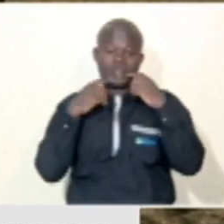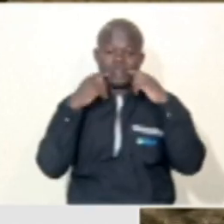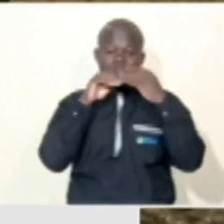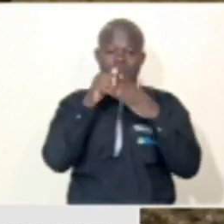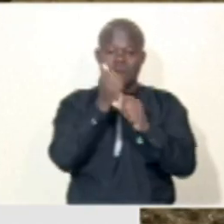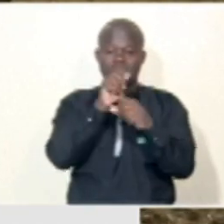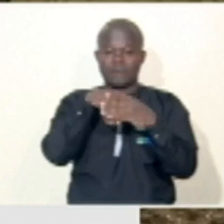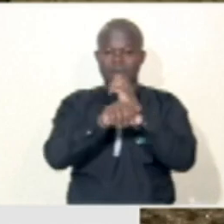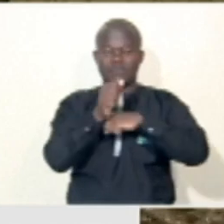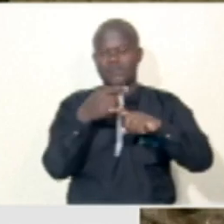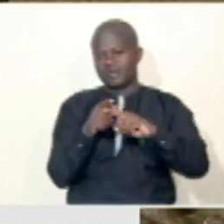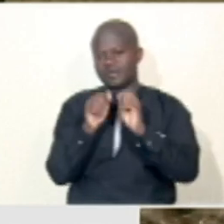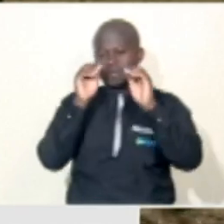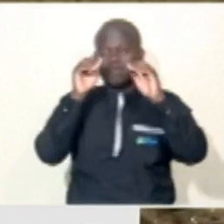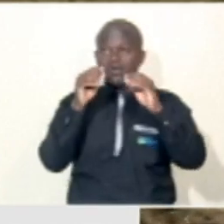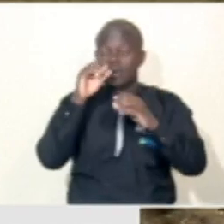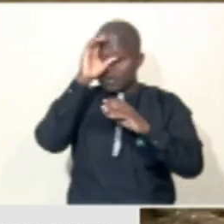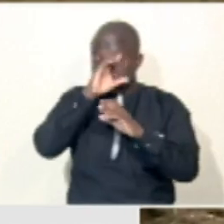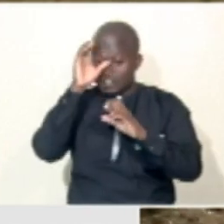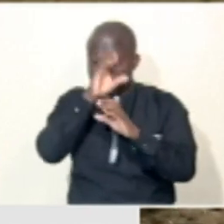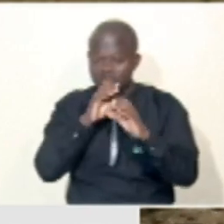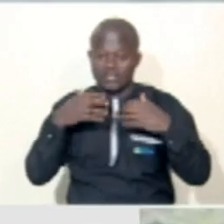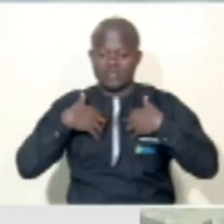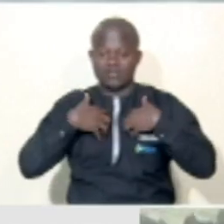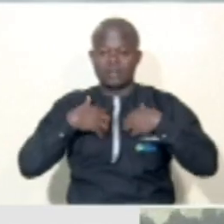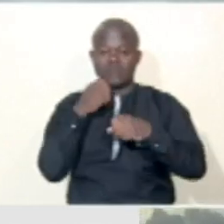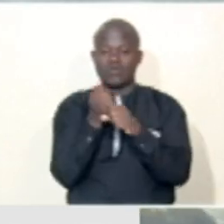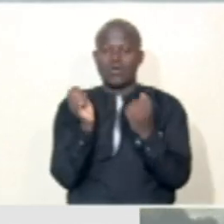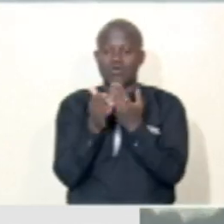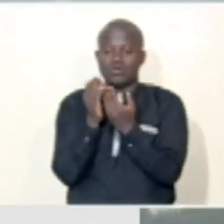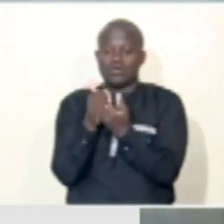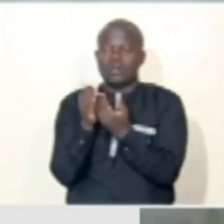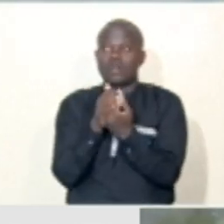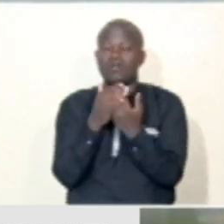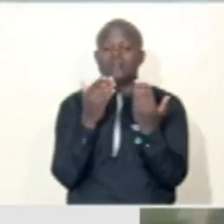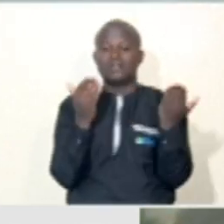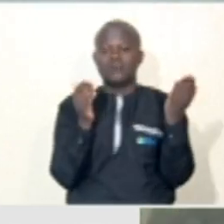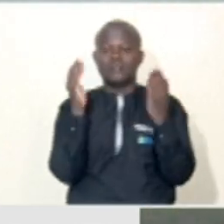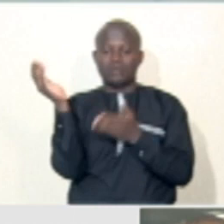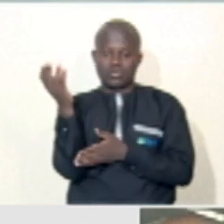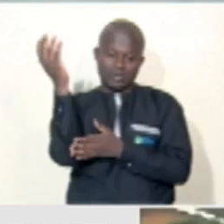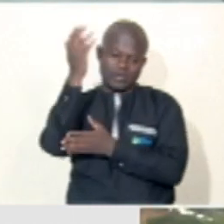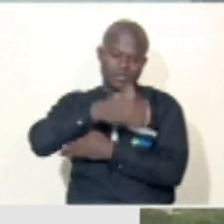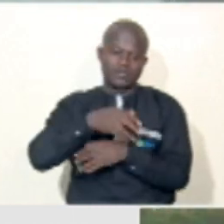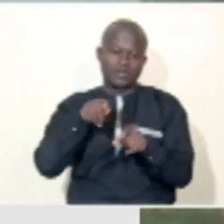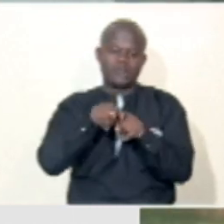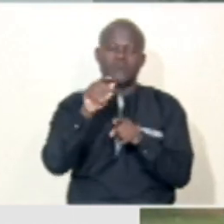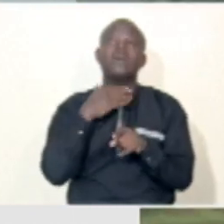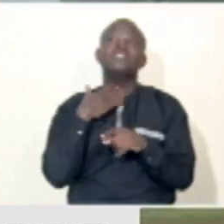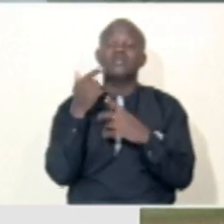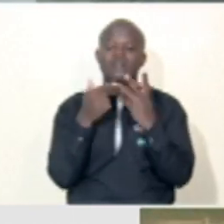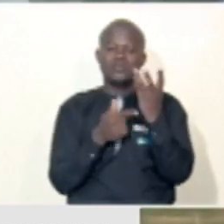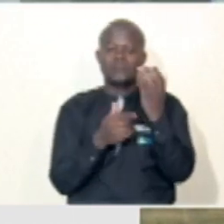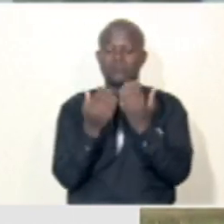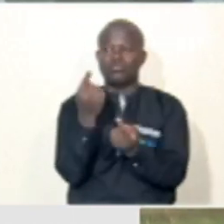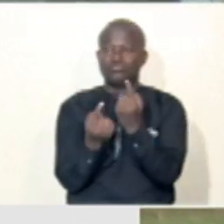bakoreramo ibikorwa bitandukanye iby'ubuhigi abandi bagakoramo iby'ubuvumvu yemwe harimo ngo nabajyaga kwitemeramo ibiti uko bashatse ibyo